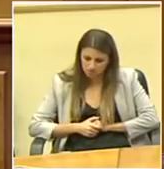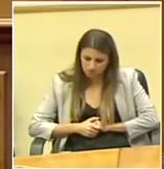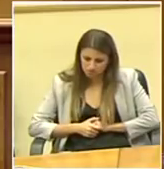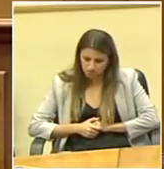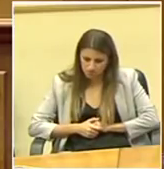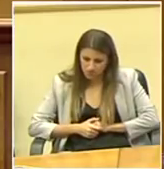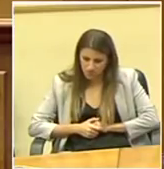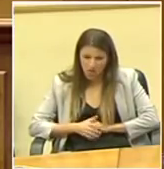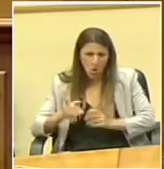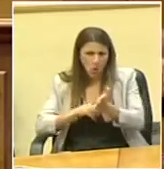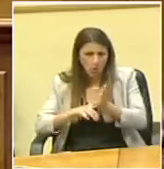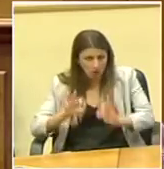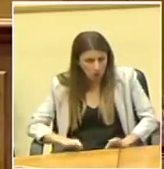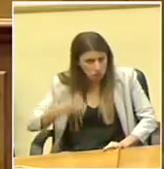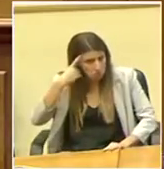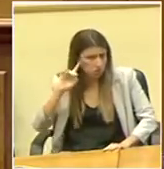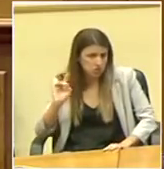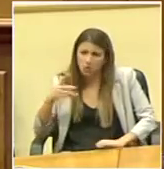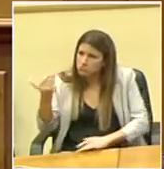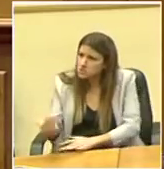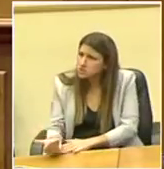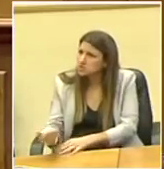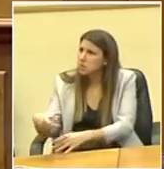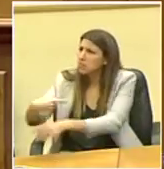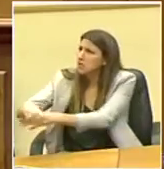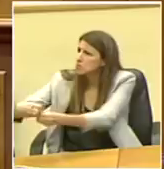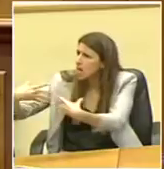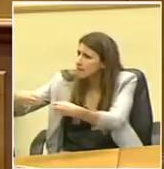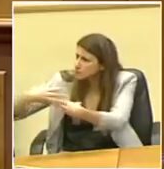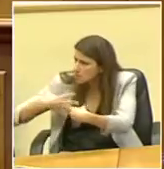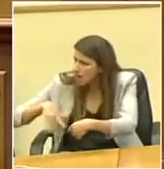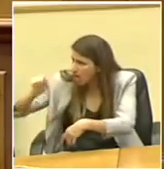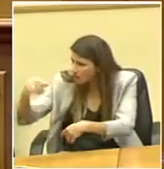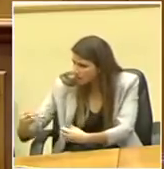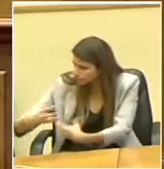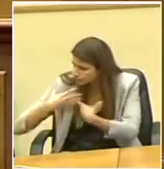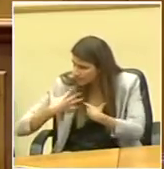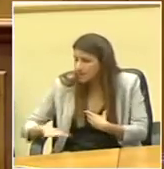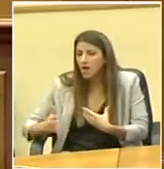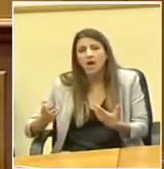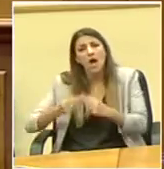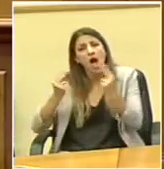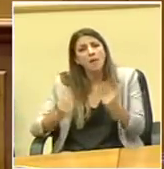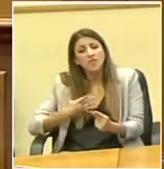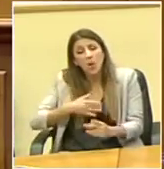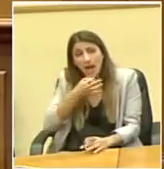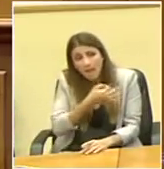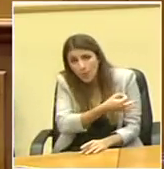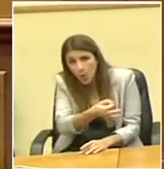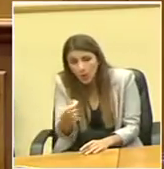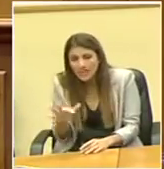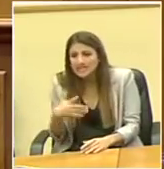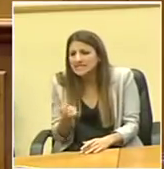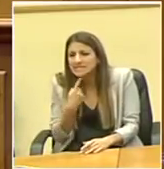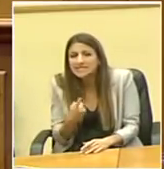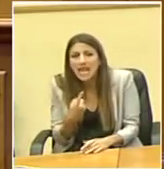πολύ καλός στα νομικά, αλλά ζήτησα να με ενημερώσουν αν ισχύει αυτό, ήθελα να μοιραστώ με σας τι λέει αυτή